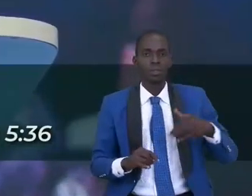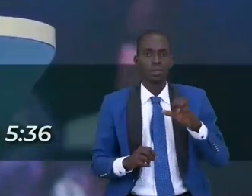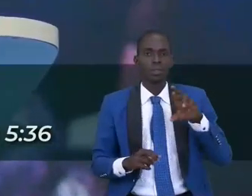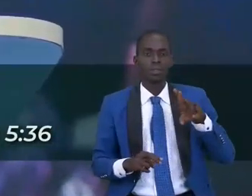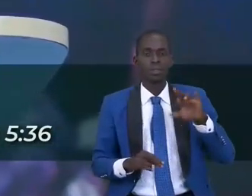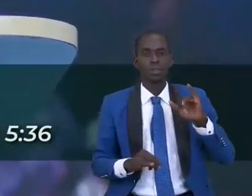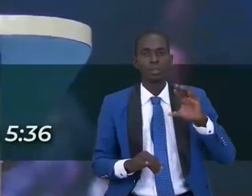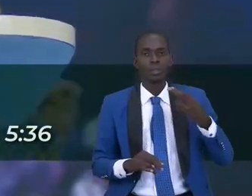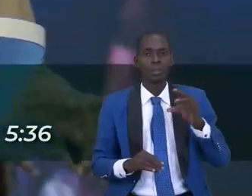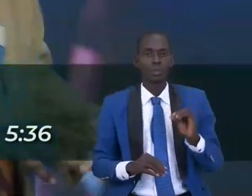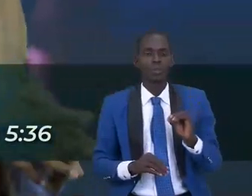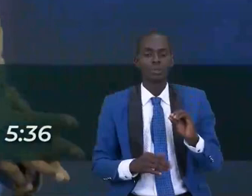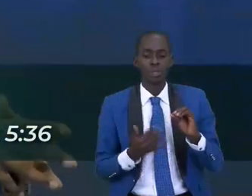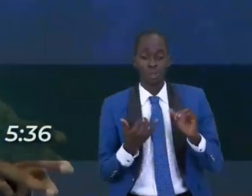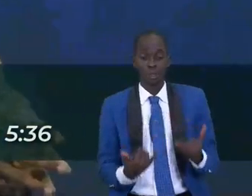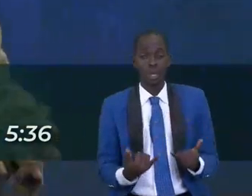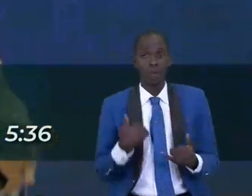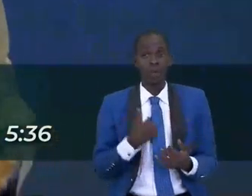Ils arrivaient à Jéricho.